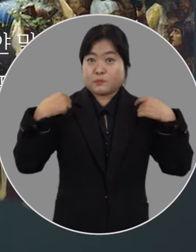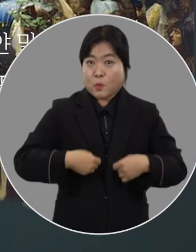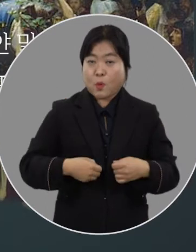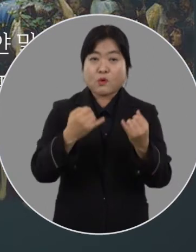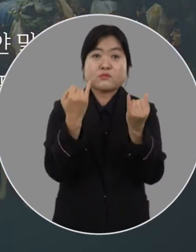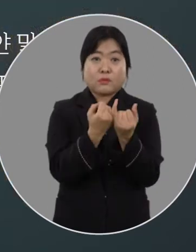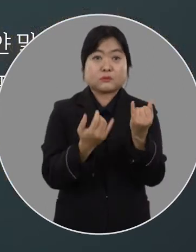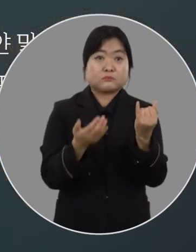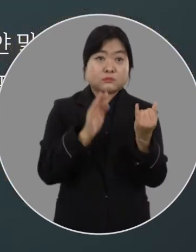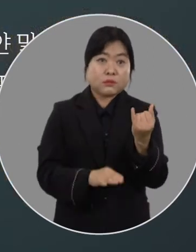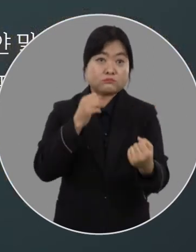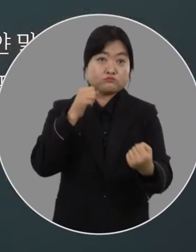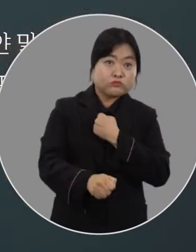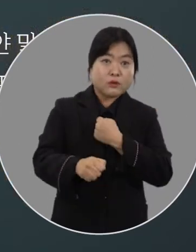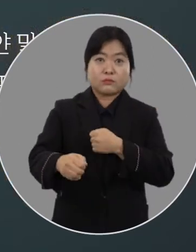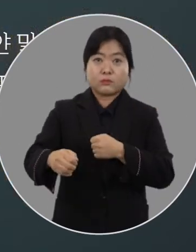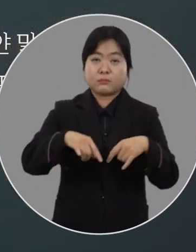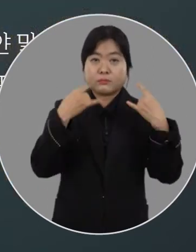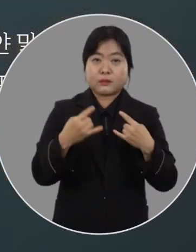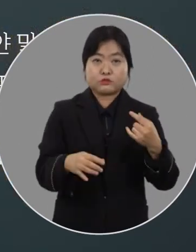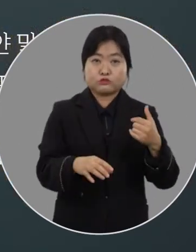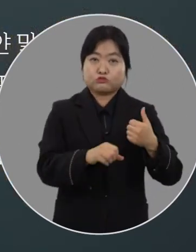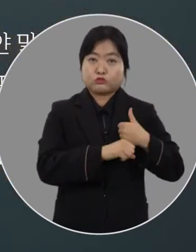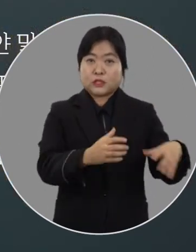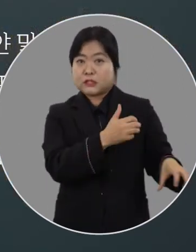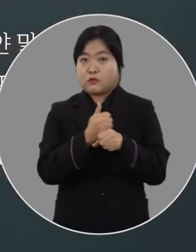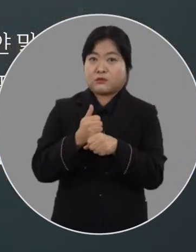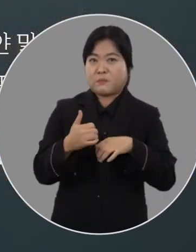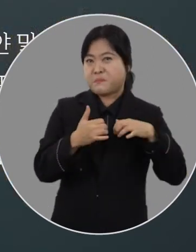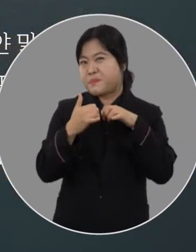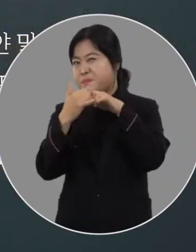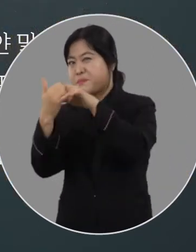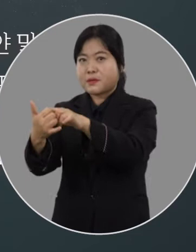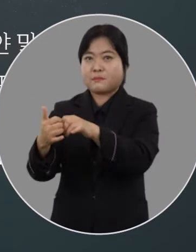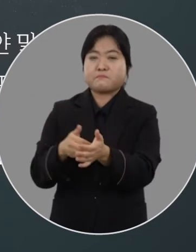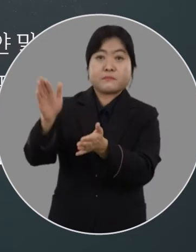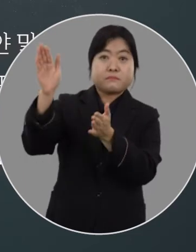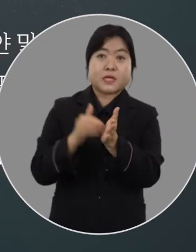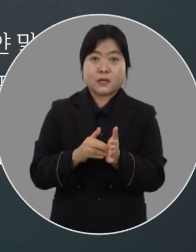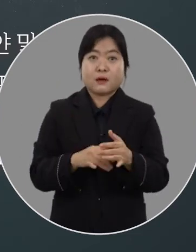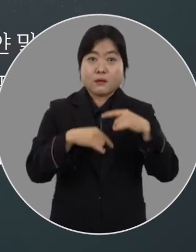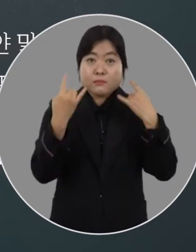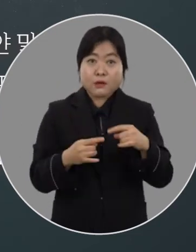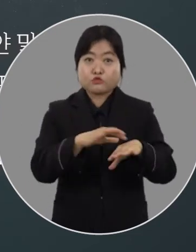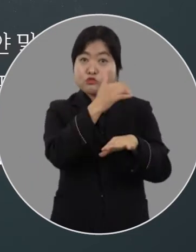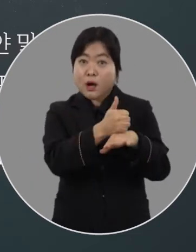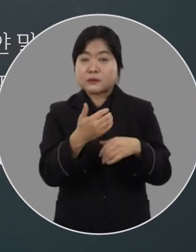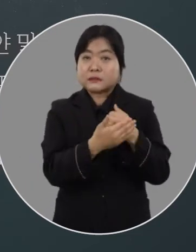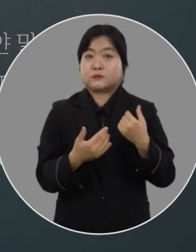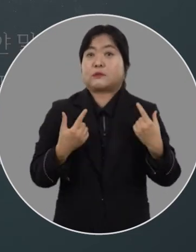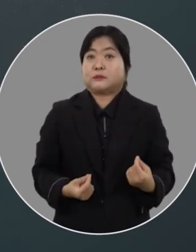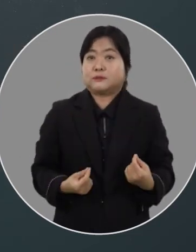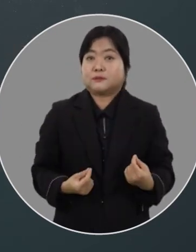입고 여성의 몸으로서 프랑스군을 이끌고 나서 영국군을 잘 몰아냈고요. 프랑스 국왕에게는 은인과 같은